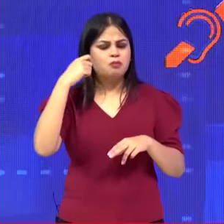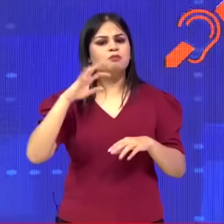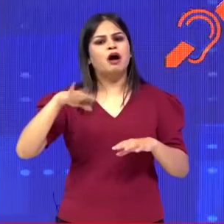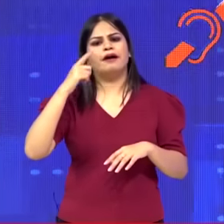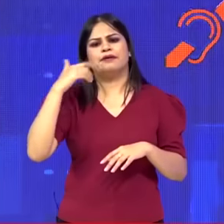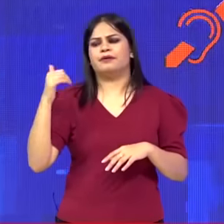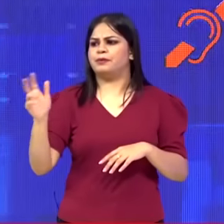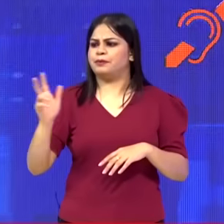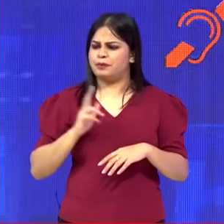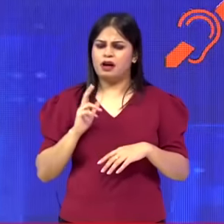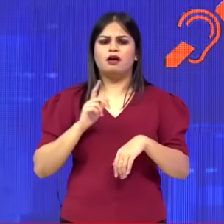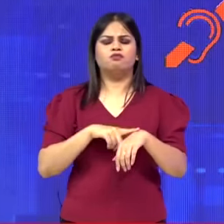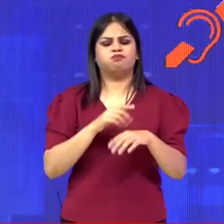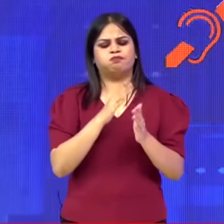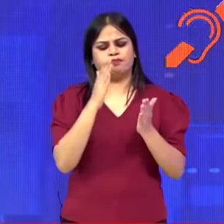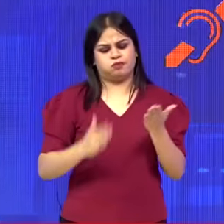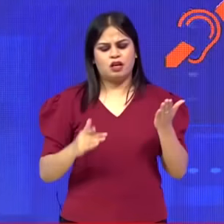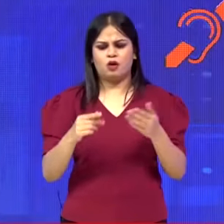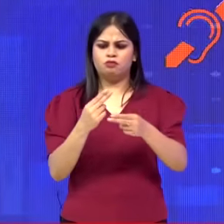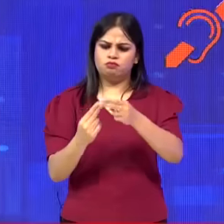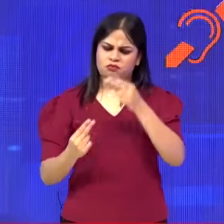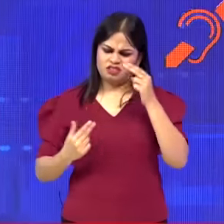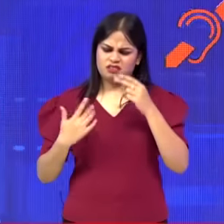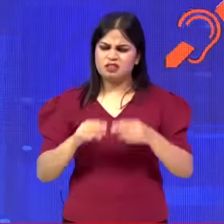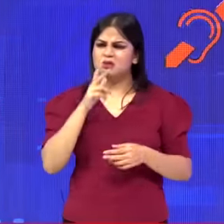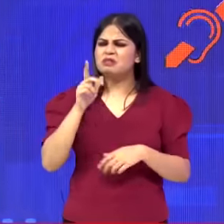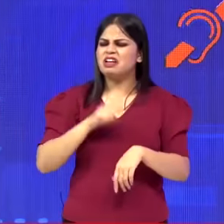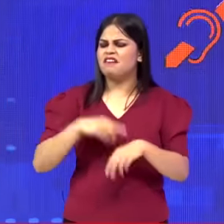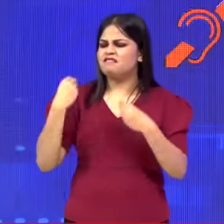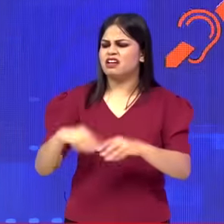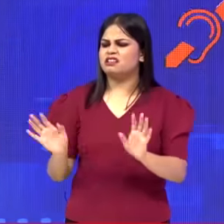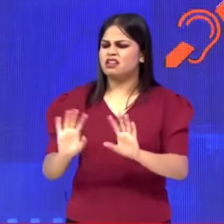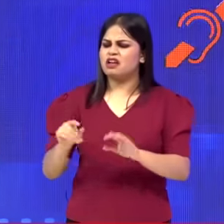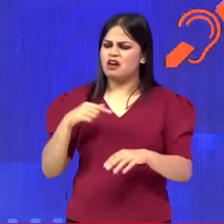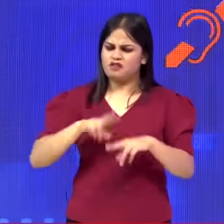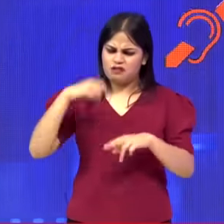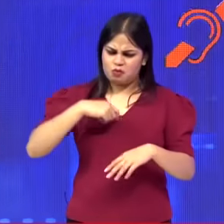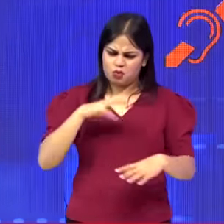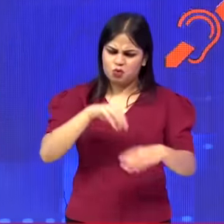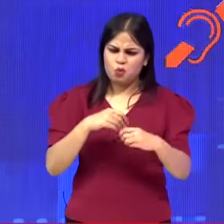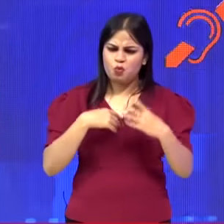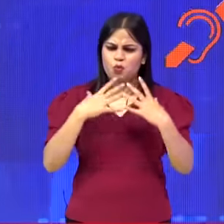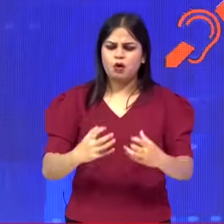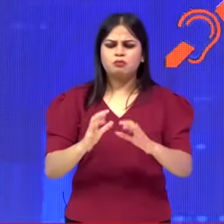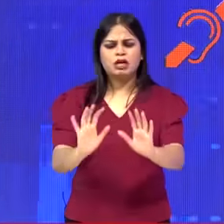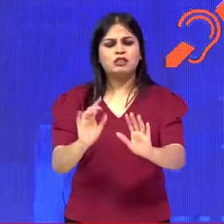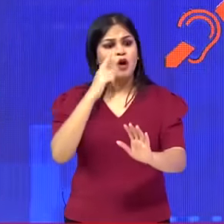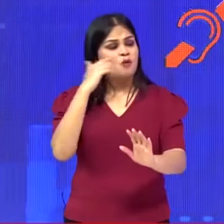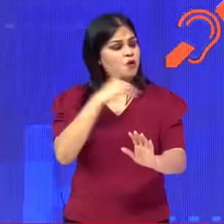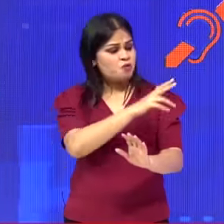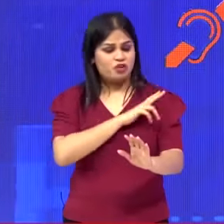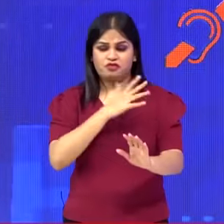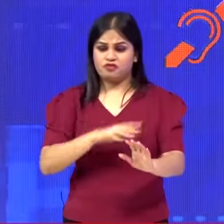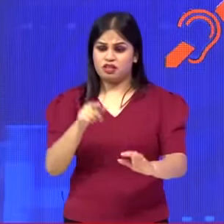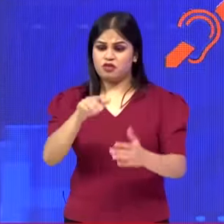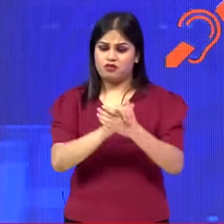आया, उन्होंने मुझे फर्स्ट हाफ सुनाया, मैं फर्स्ट हाफ में था ही नहीं। मैं बोला काय को वेस्ट कर रहे हो टाइम यार, आई एम डूइंग दैट फिल्म, माई सिस्टर इज टोल्ड मी डू द फिल्म,